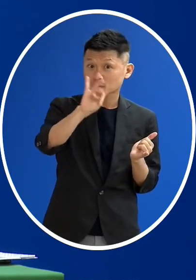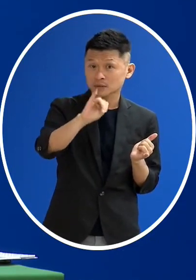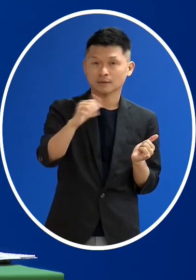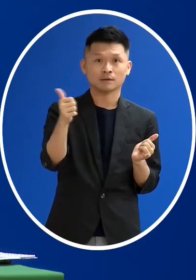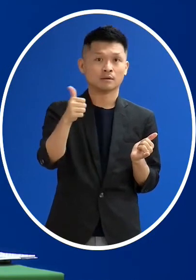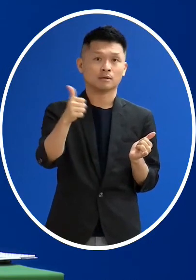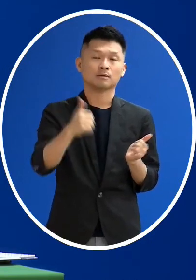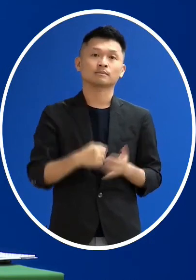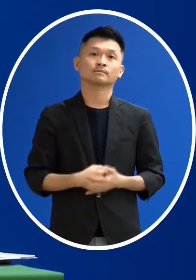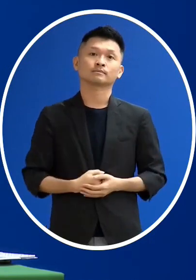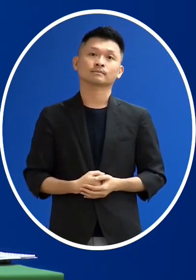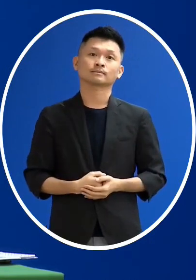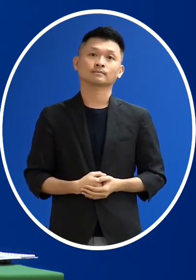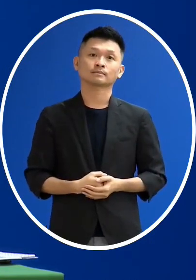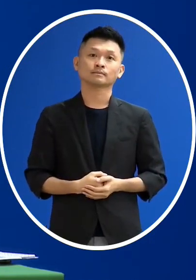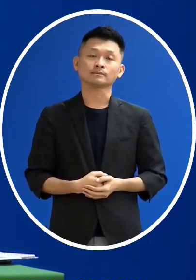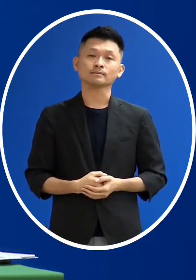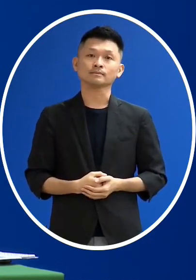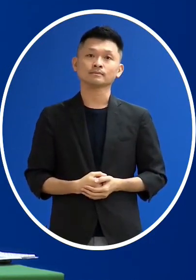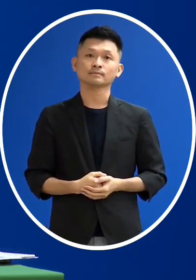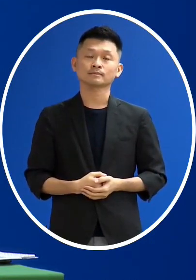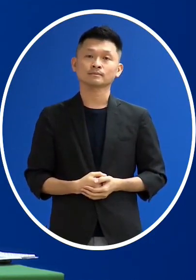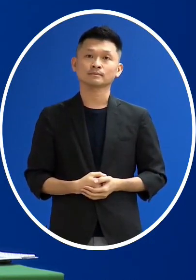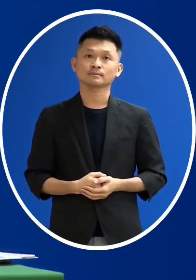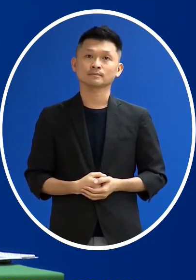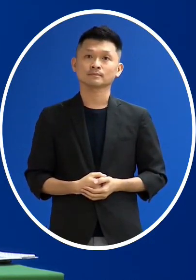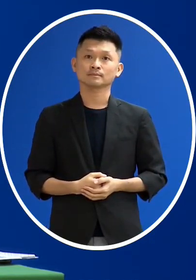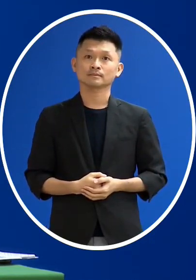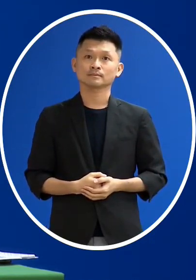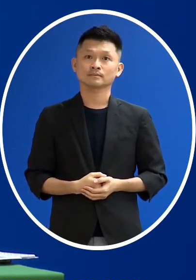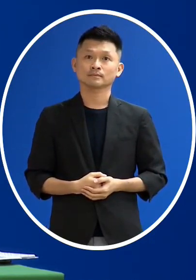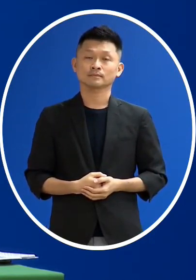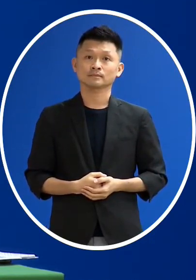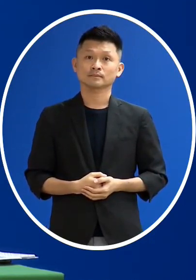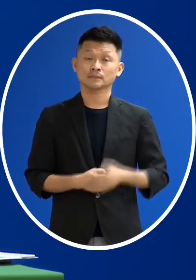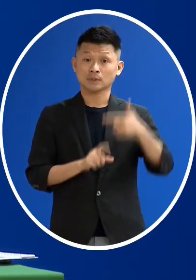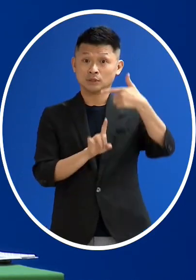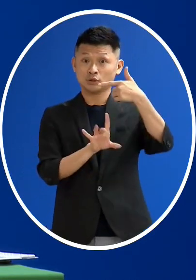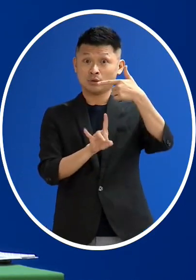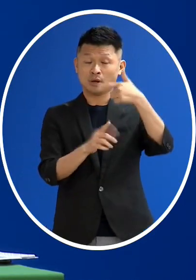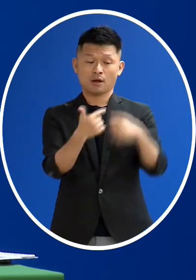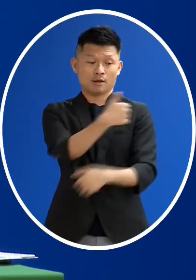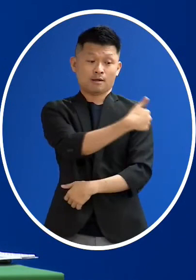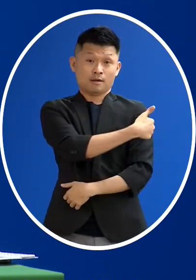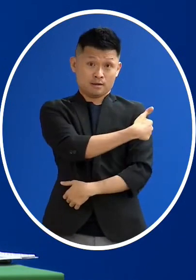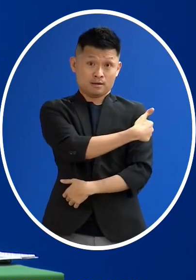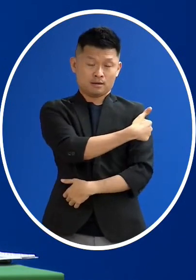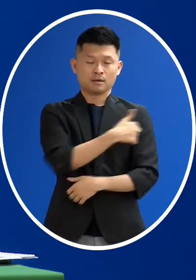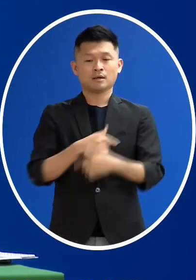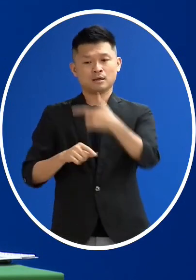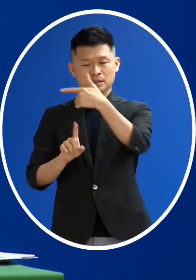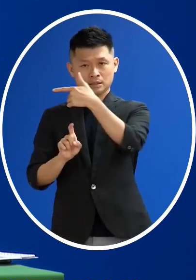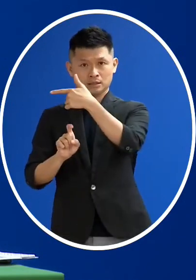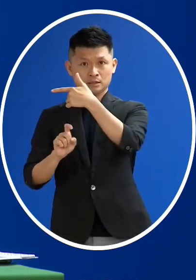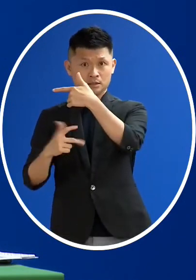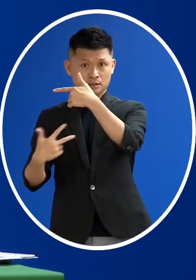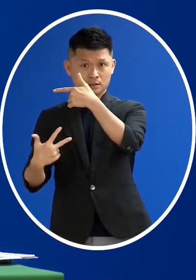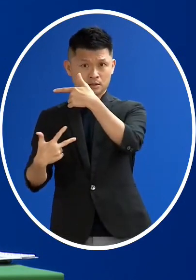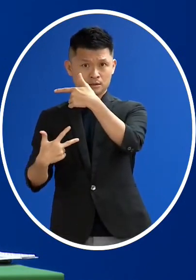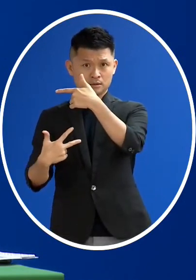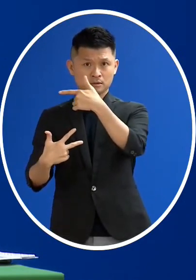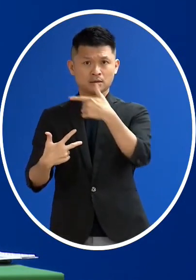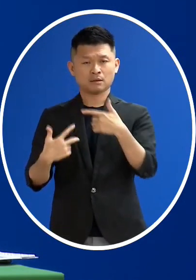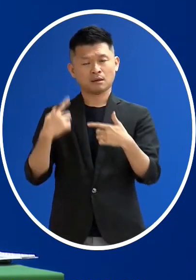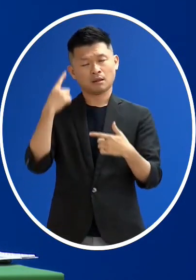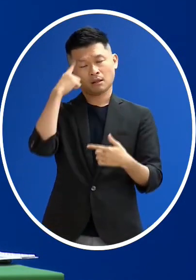男性哈、哦，那就有这个15号施打，那17号因为意识改